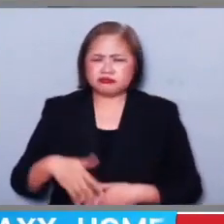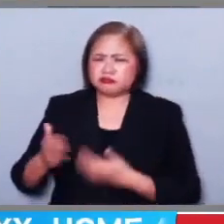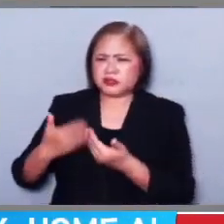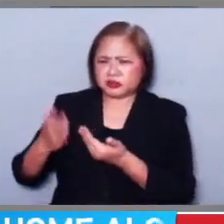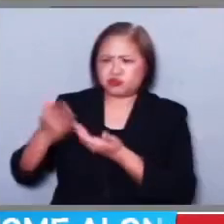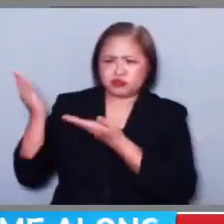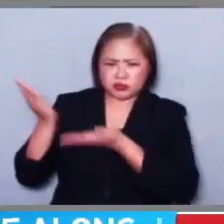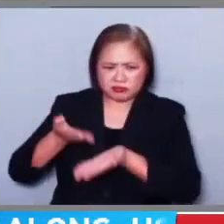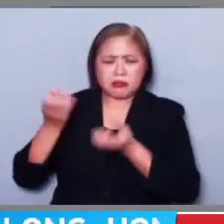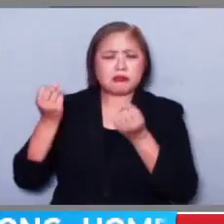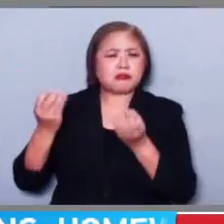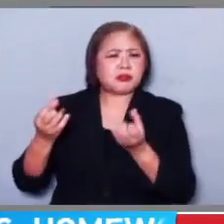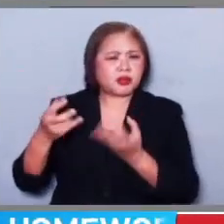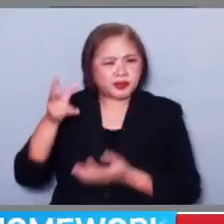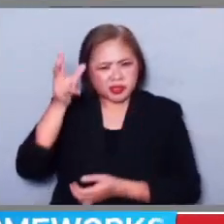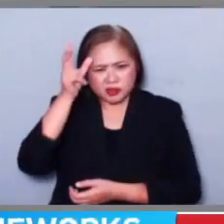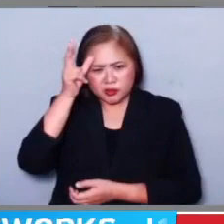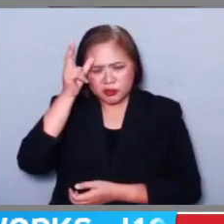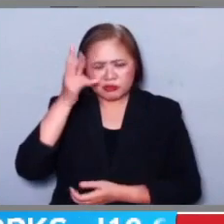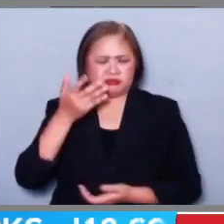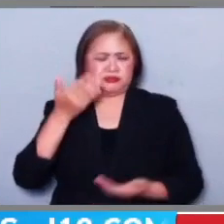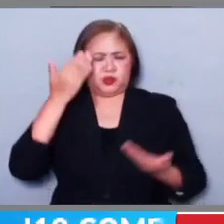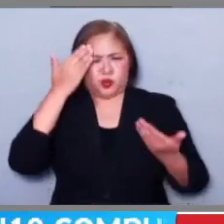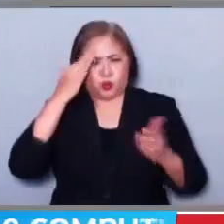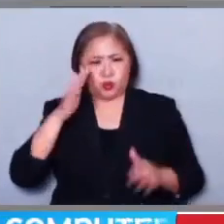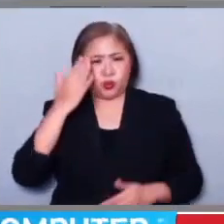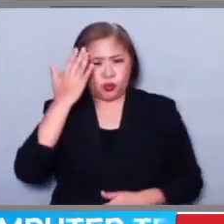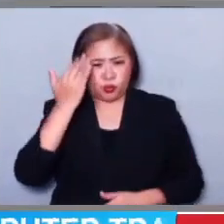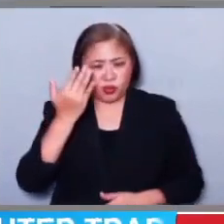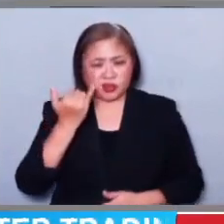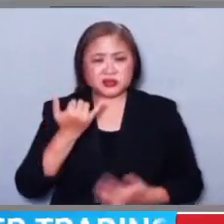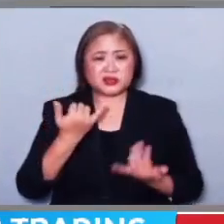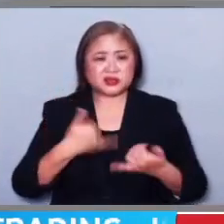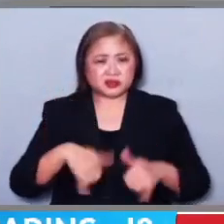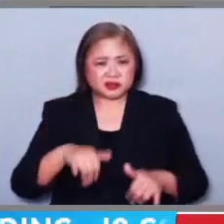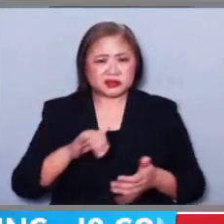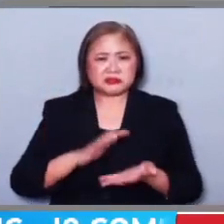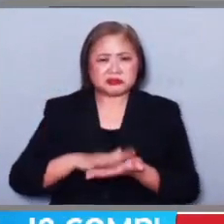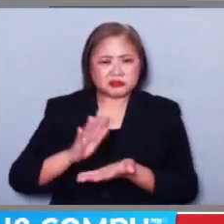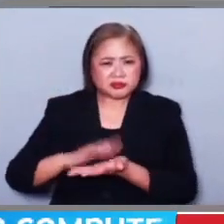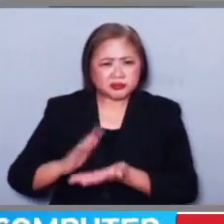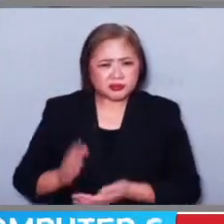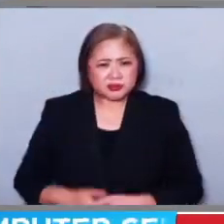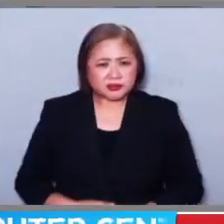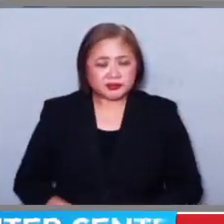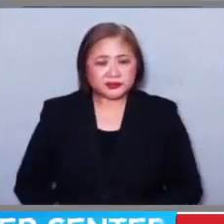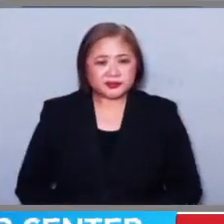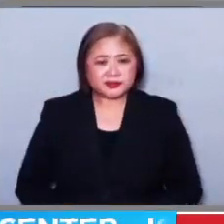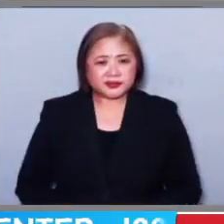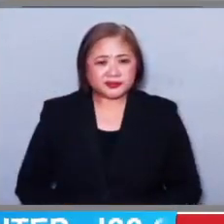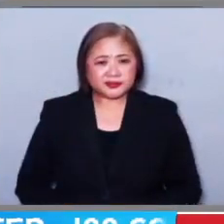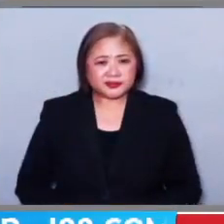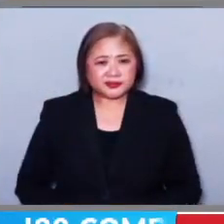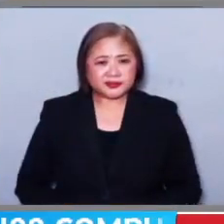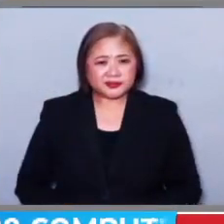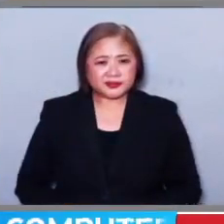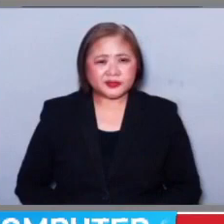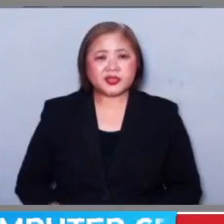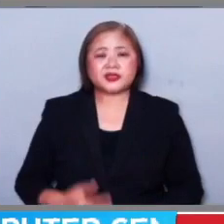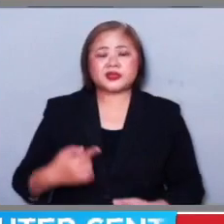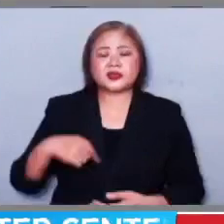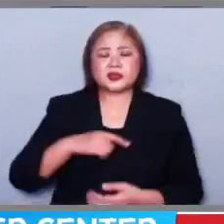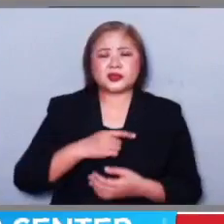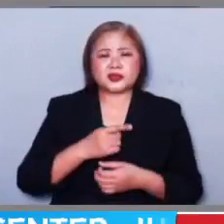supply, ewan ka bakit yan na medyo inaanin na tinataas. Kaya lahat ng reklamo ko ginagawa ko na sa ano. Dati